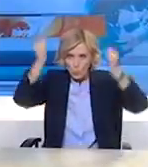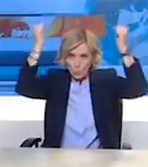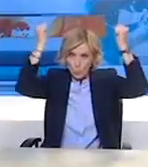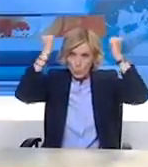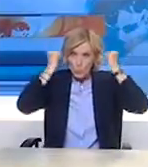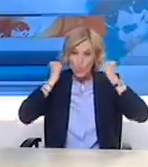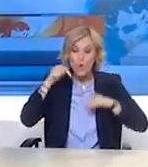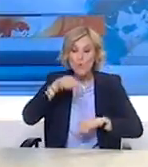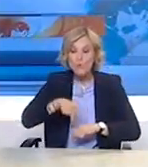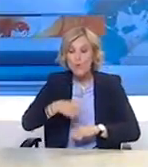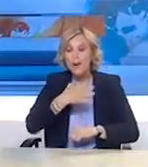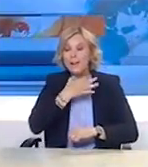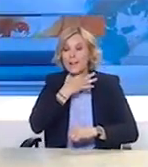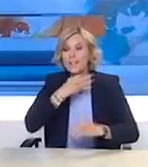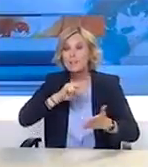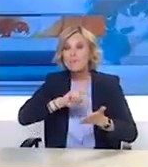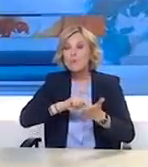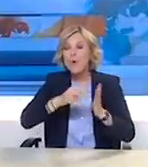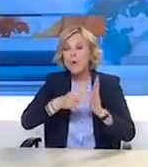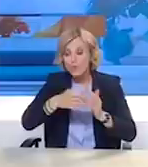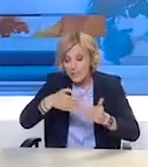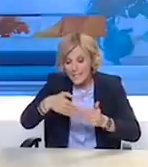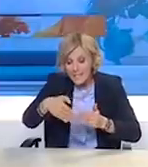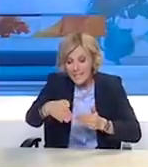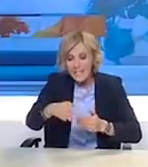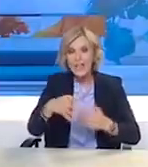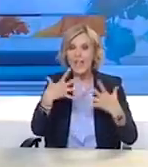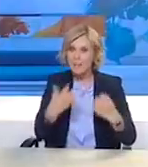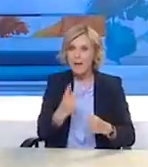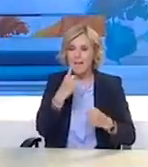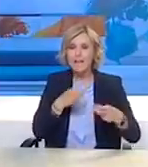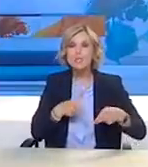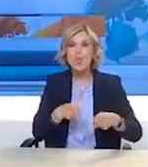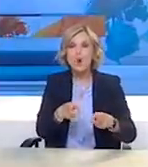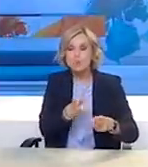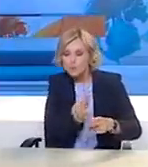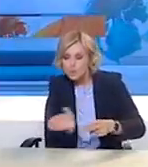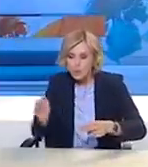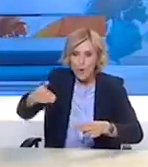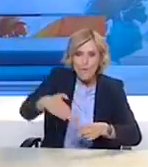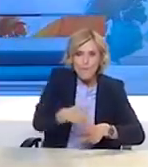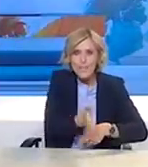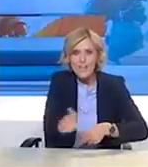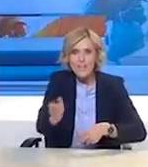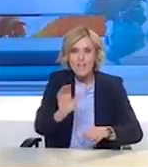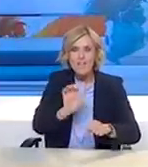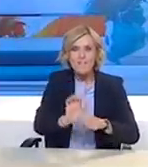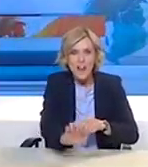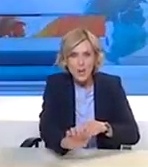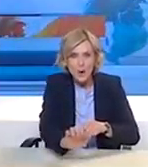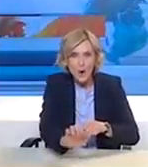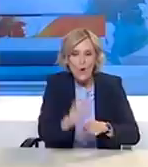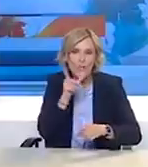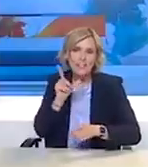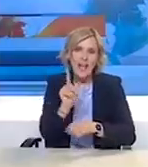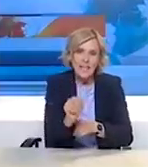Γι' αυτό χρειάζεται προσοχή. Γι' αυτό είπαμε ότι είναι ένας δρόμος με στροφές που βάζεις τα φρένα, αφήνεις